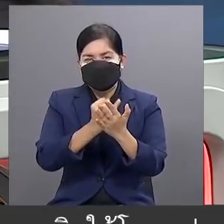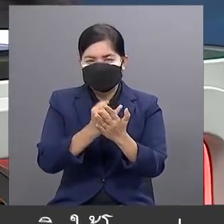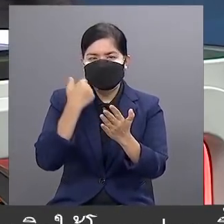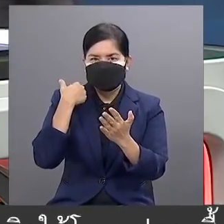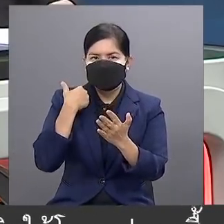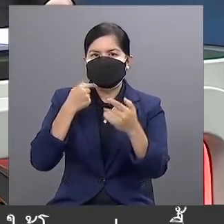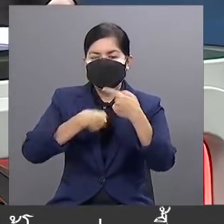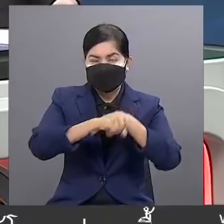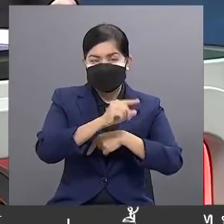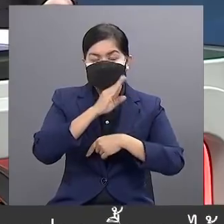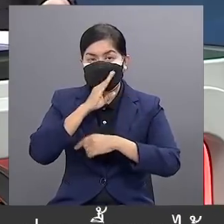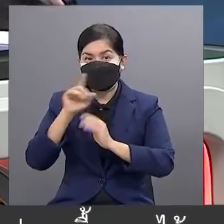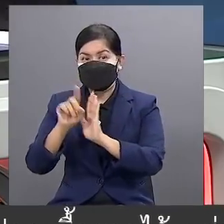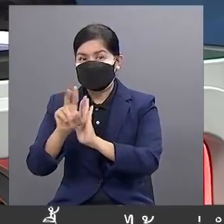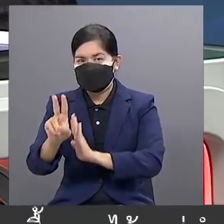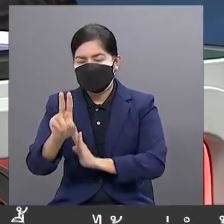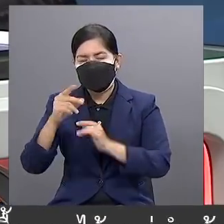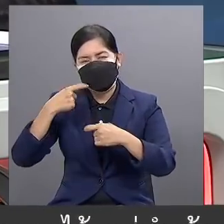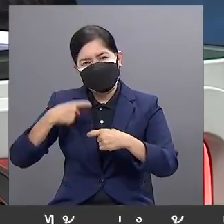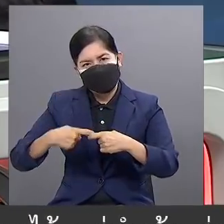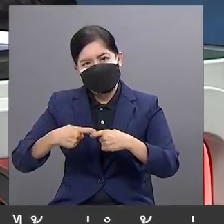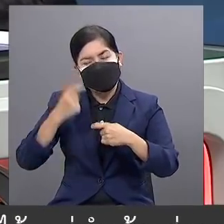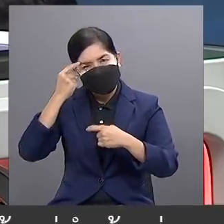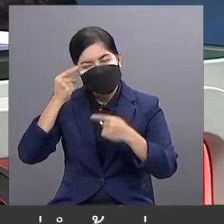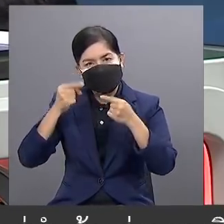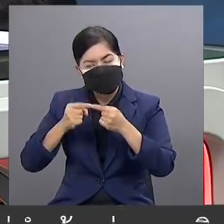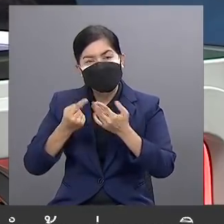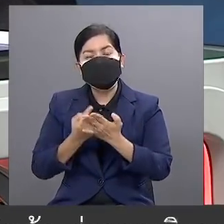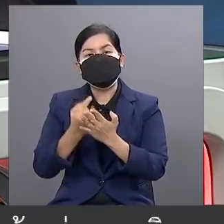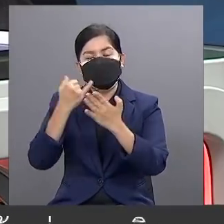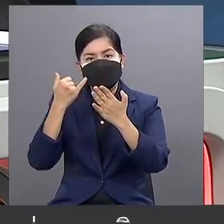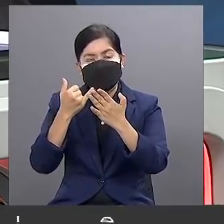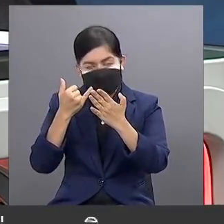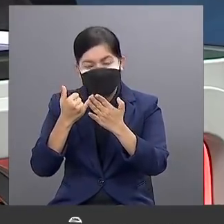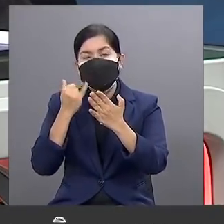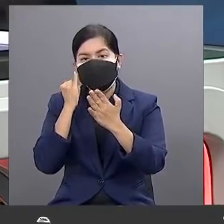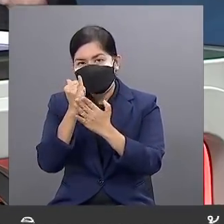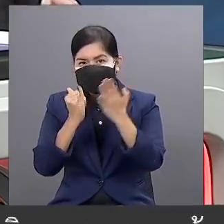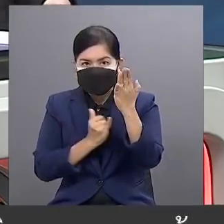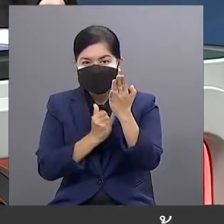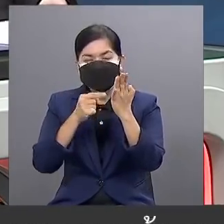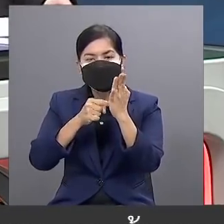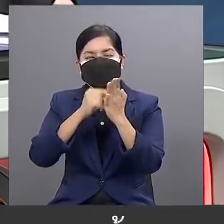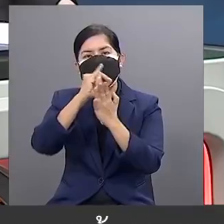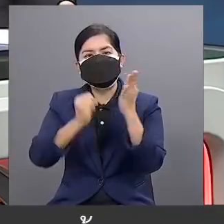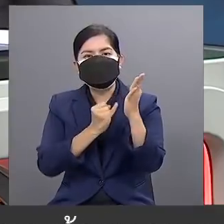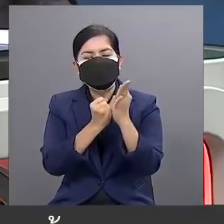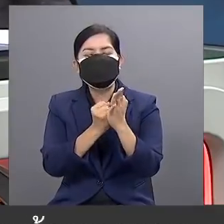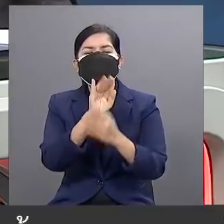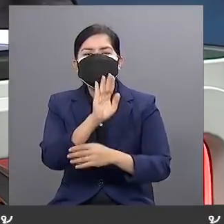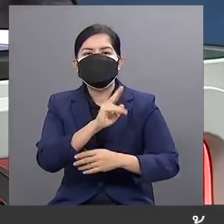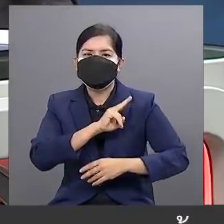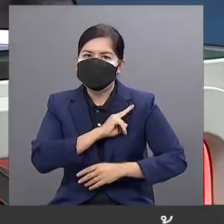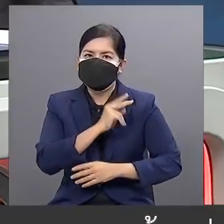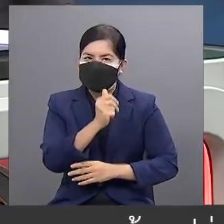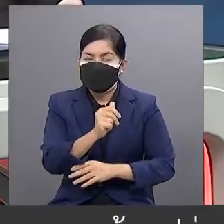นะก็เลยเป็นการกระจายพ้ที่ไม่แต่ต้องติดตามขอมขาวสuingแล้วควรจะต้องแ้งเขาก่อนด้วยกัทางโรงเมีบั ปลอย